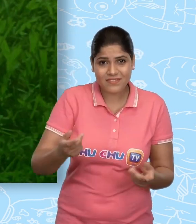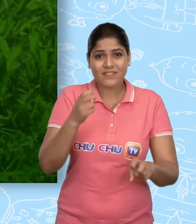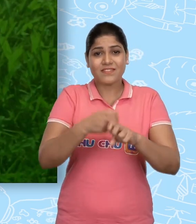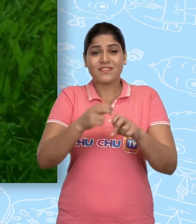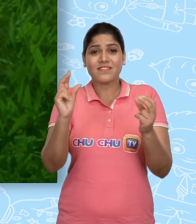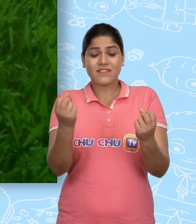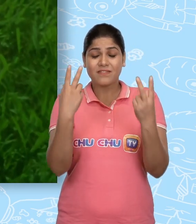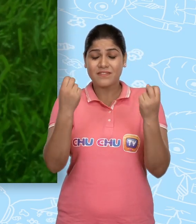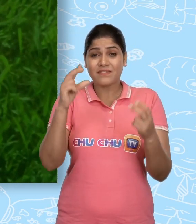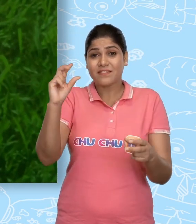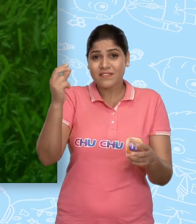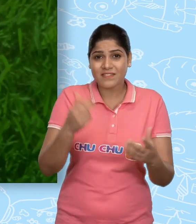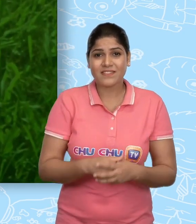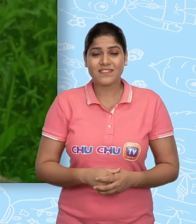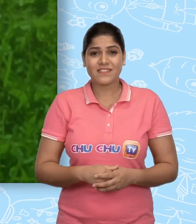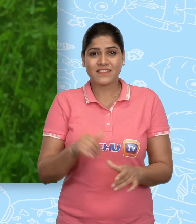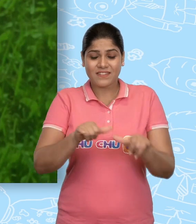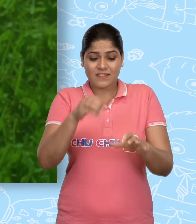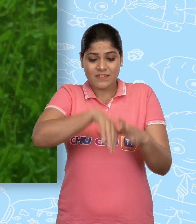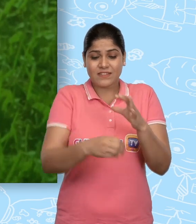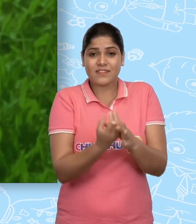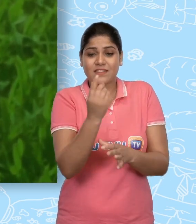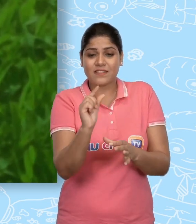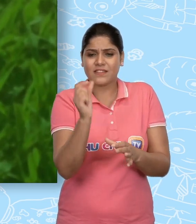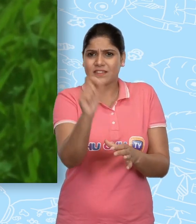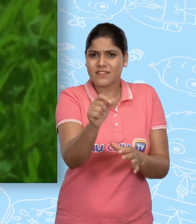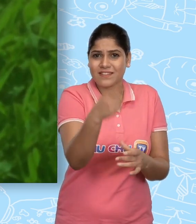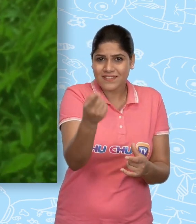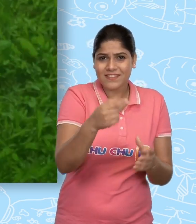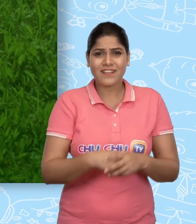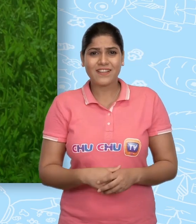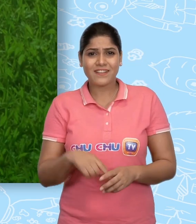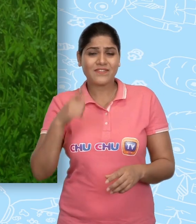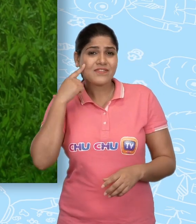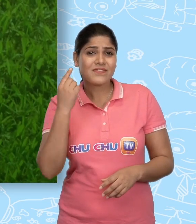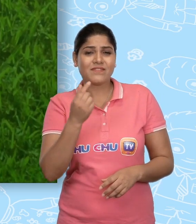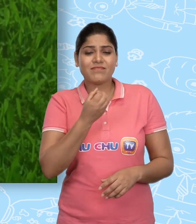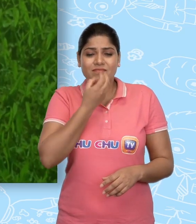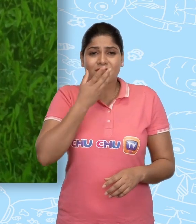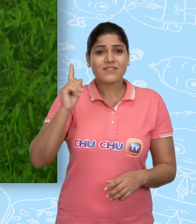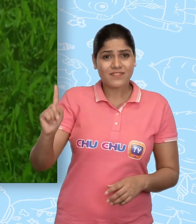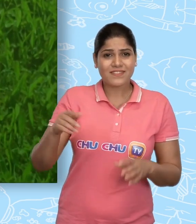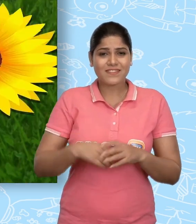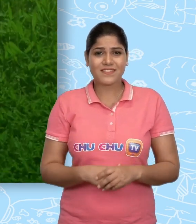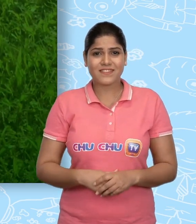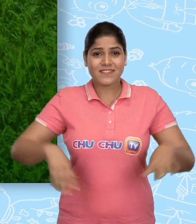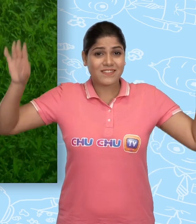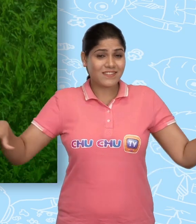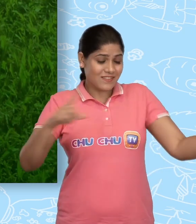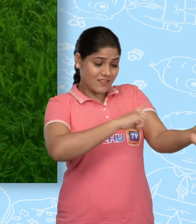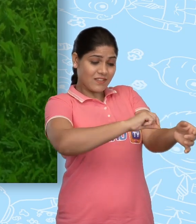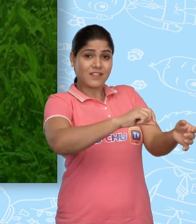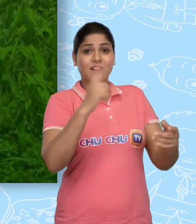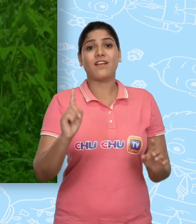कुछ चमकदार कंकड़, एक बीज, एक सूरजमुखी,